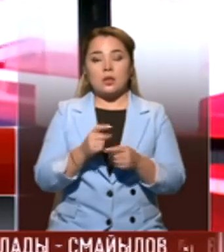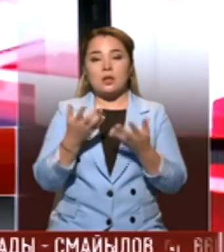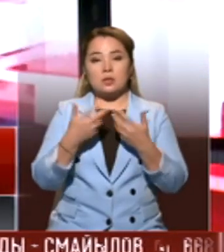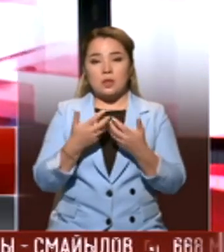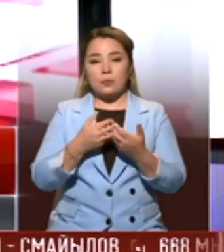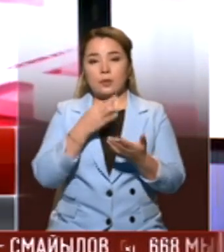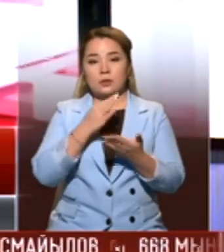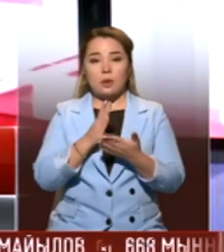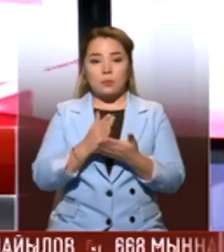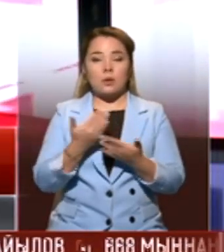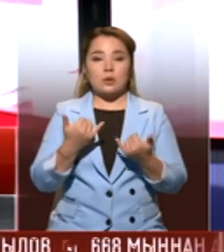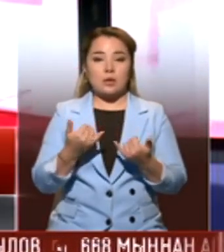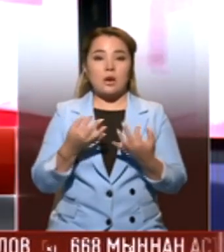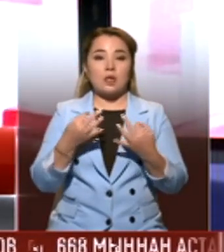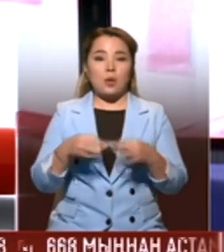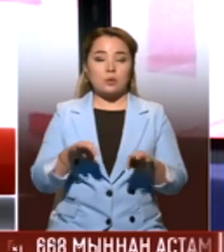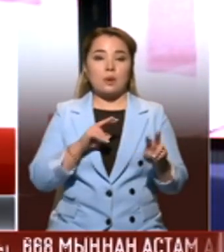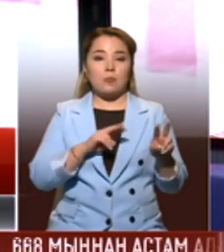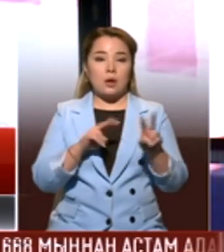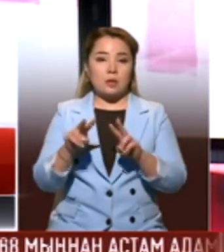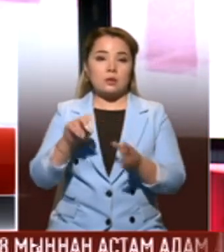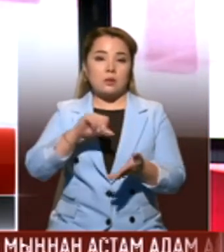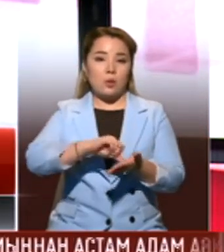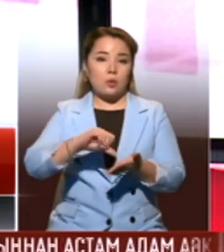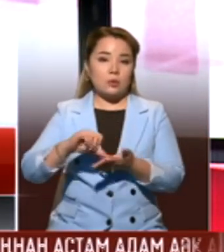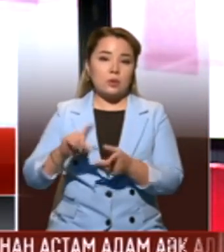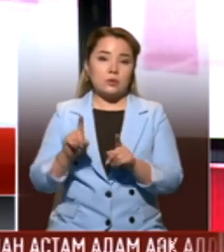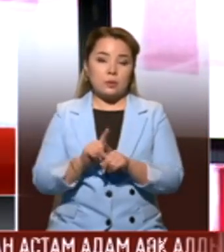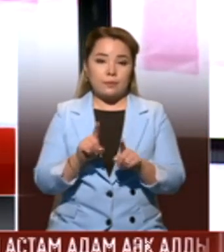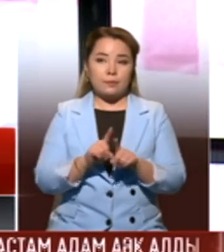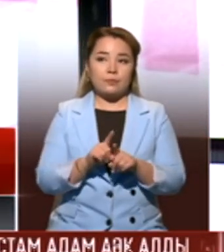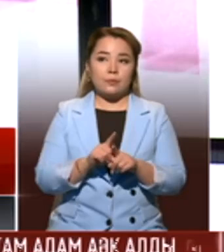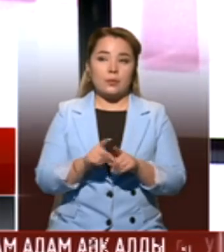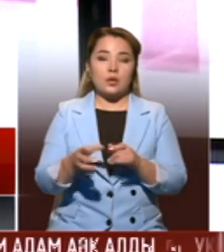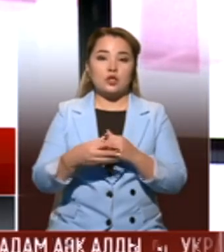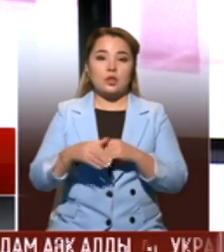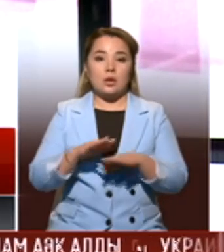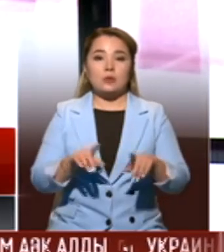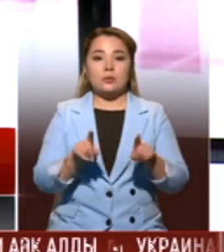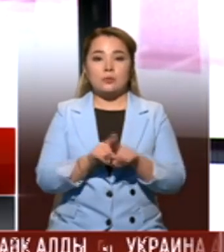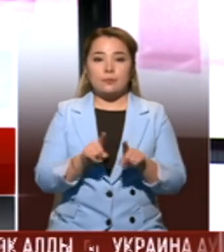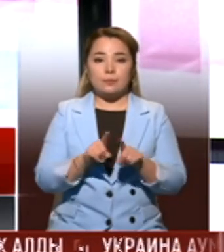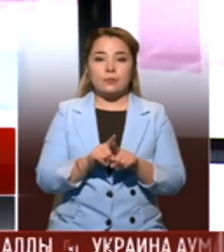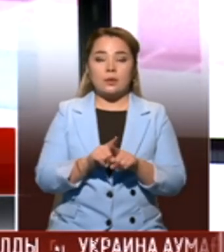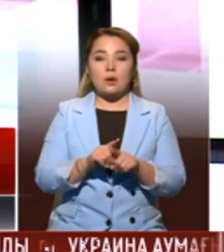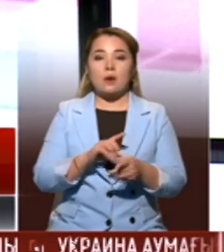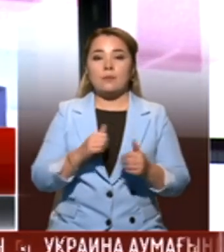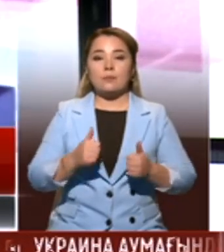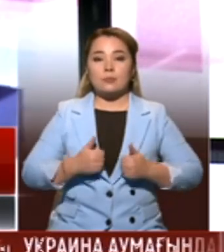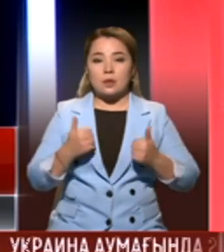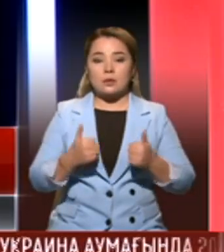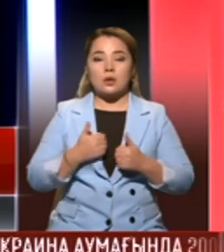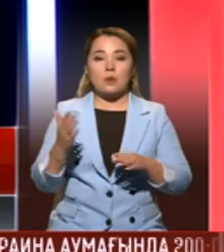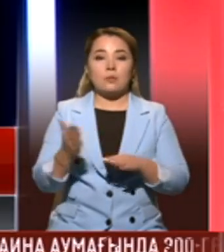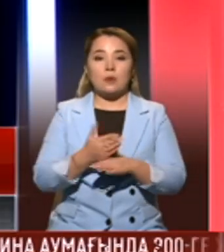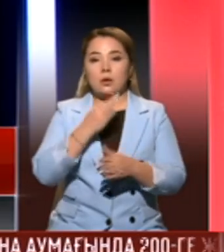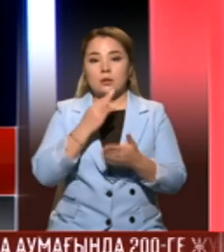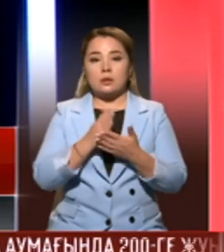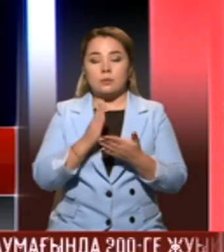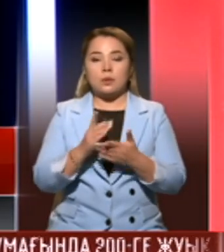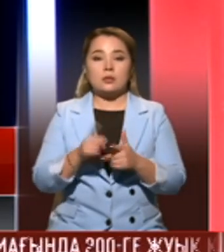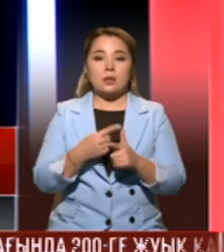керек дейді. Сөйтетті тәуелсіз бақылаушылар отырған жерден оларды барынша шығарып тастаудың,